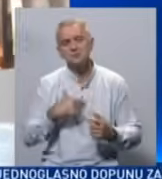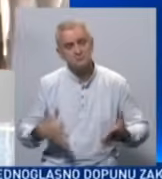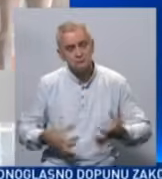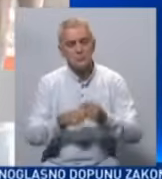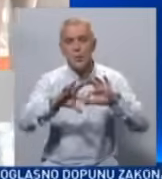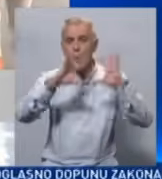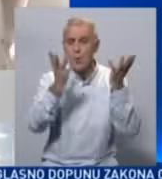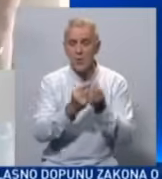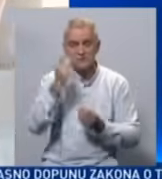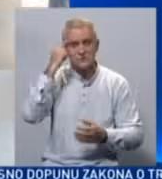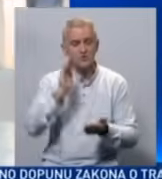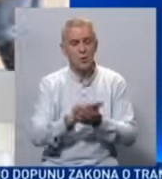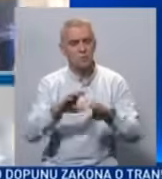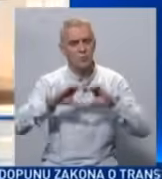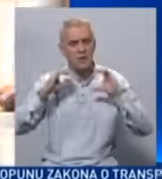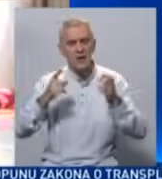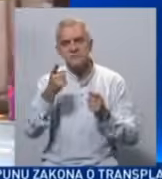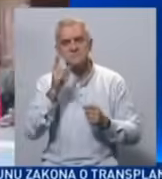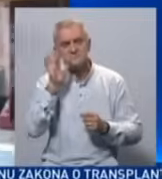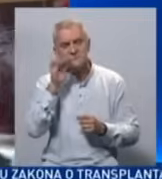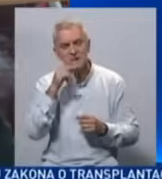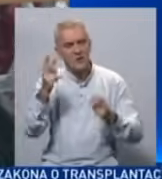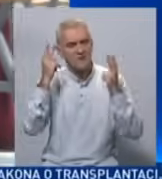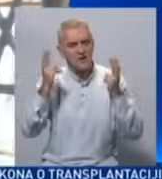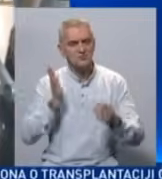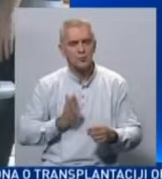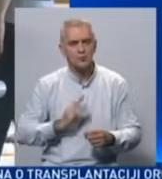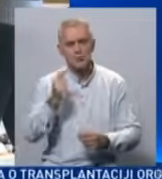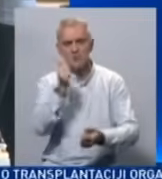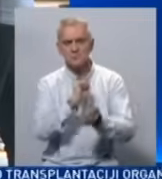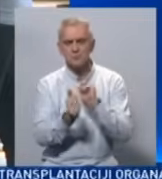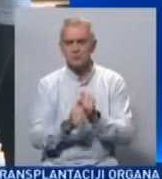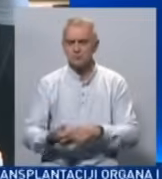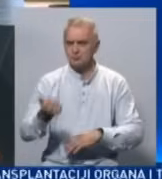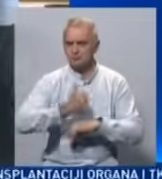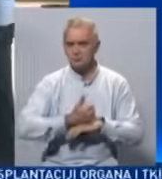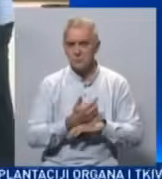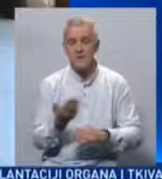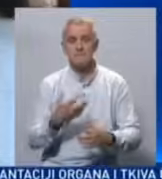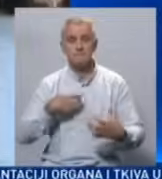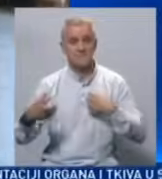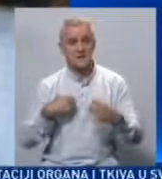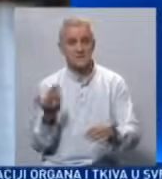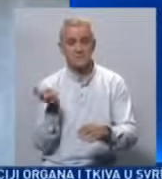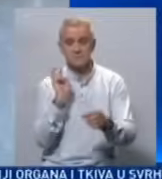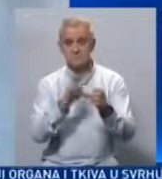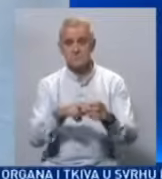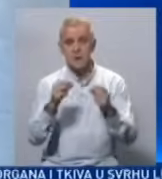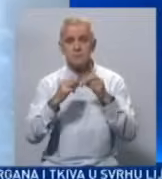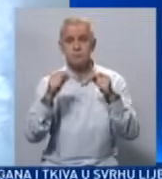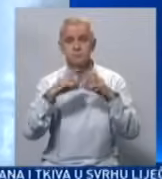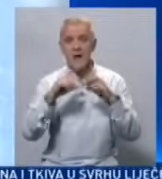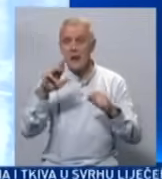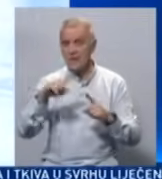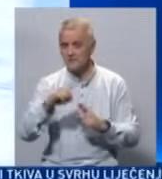kolektivno sjećanje publike na Sarajevo kao važnu kulturnu i sportsku prestonicu. U predstavi učestvuje ansambl baleta Narodnog